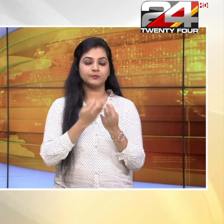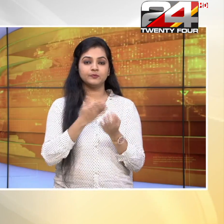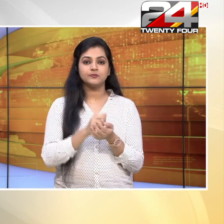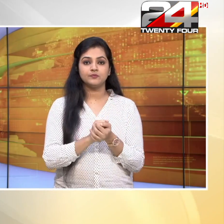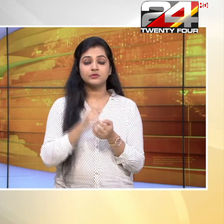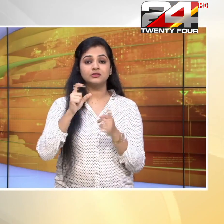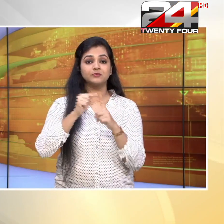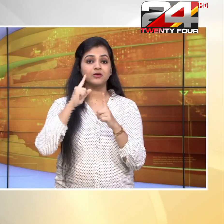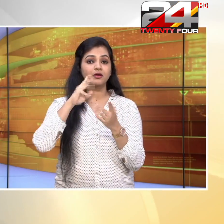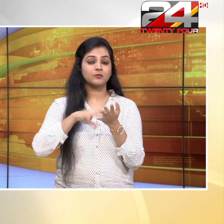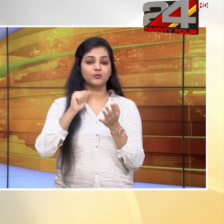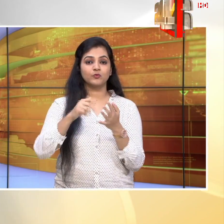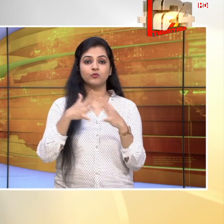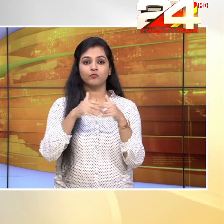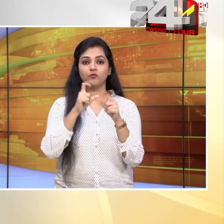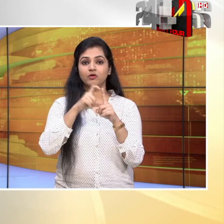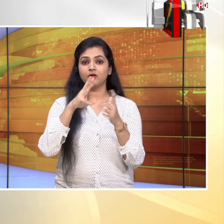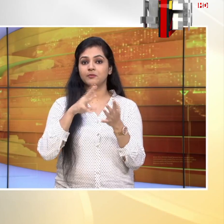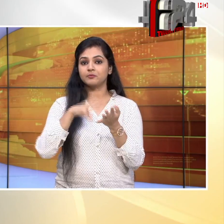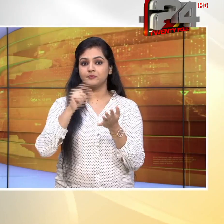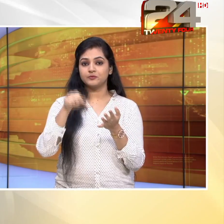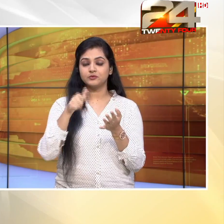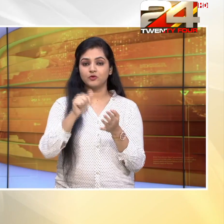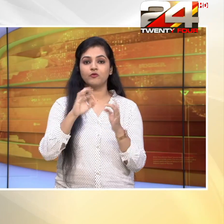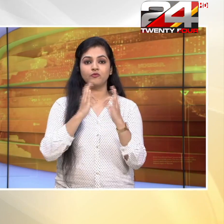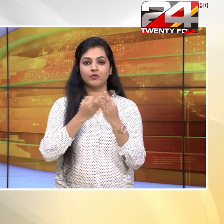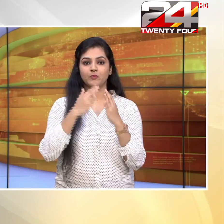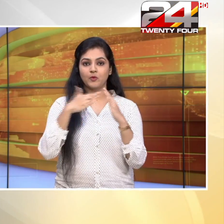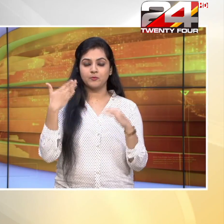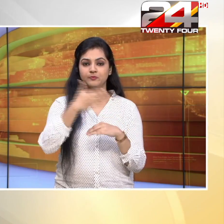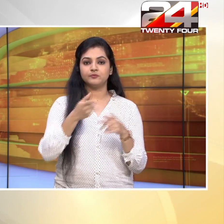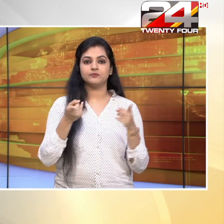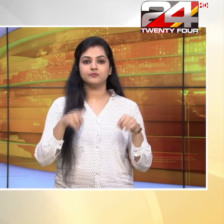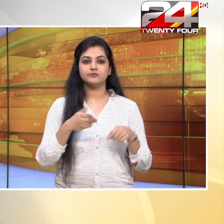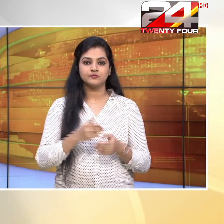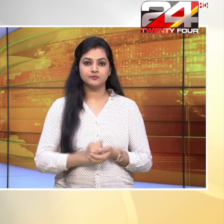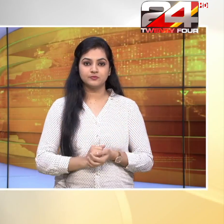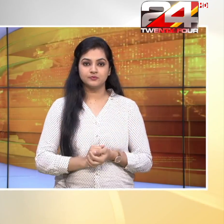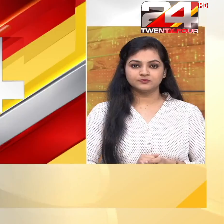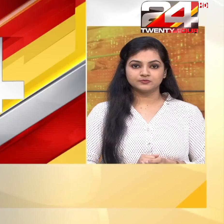LS കവിതയുടെ വീട്ടിലായിരുന്നു കേന്ദ്രമന്ത്രി സിൽവർ ലൈൻ വിരുദ്ധ പ്രചാരണവുമായി എത്തിയത്.